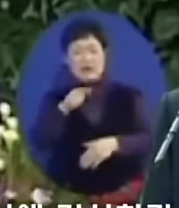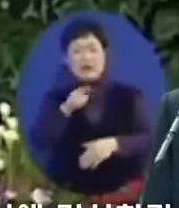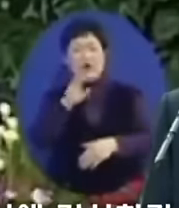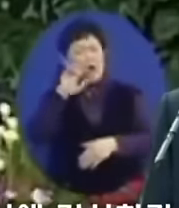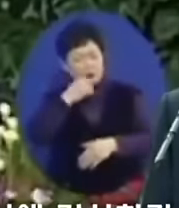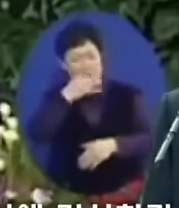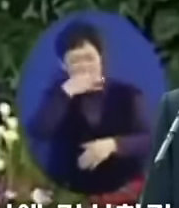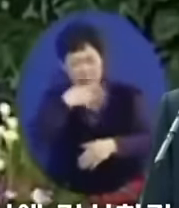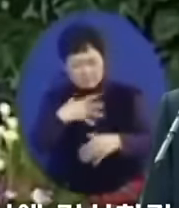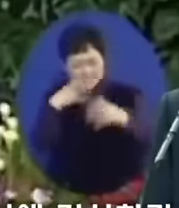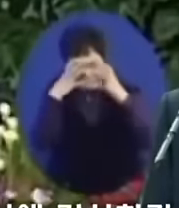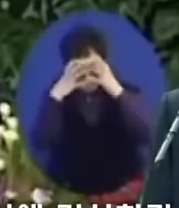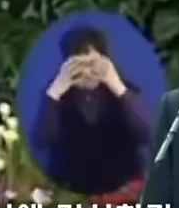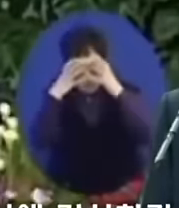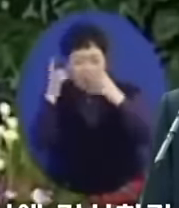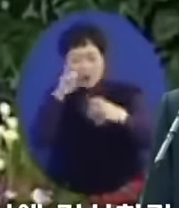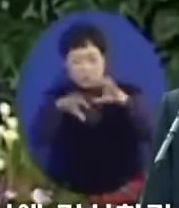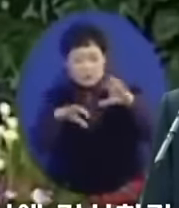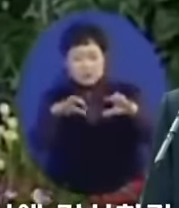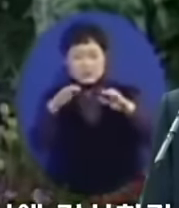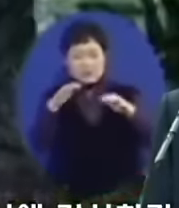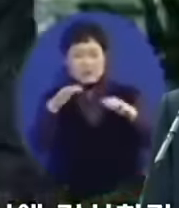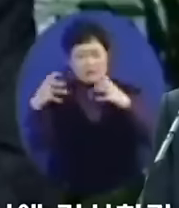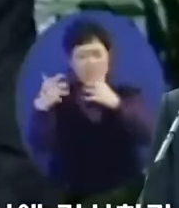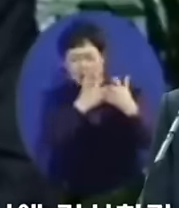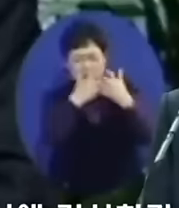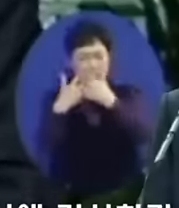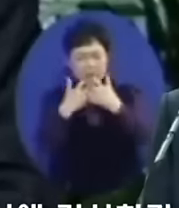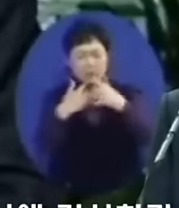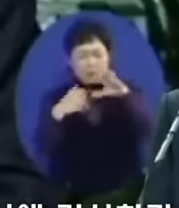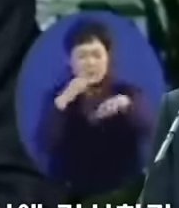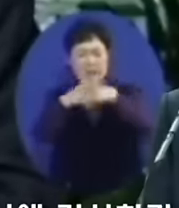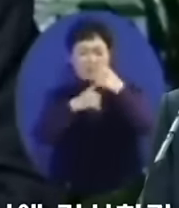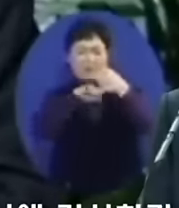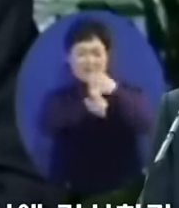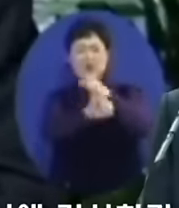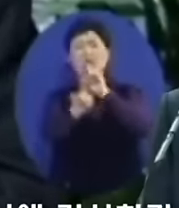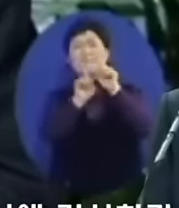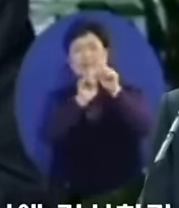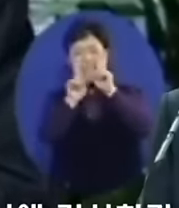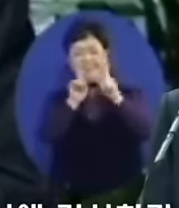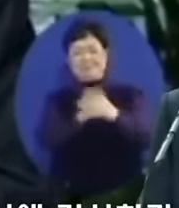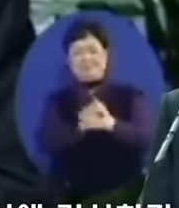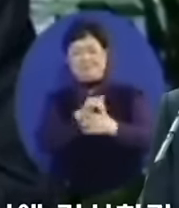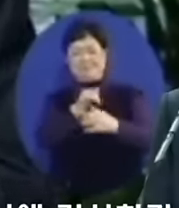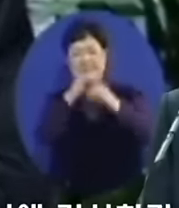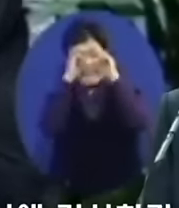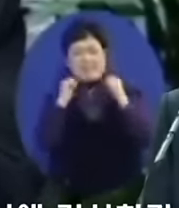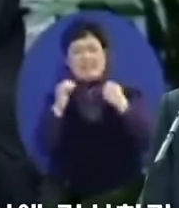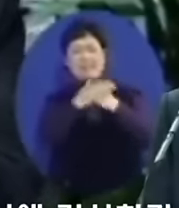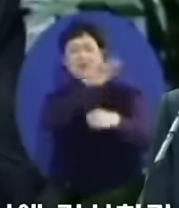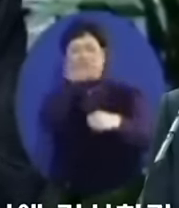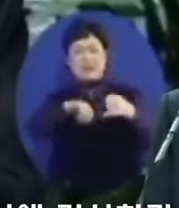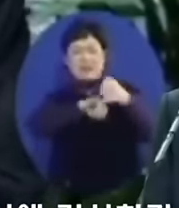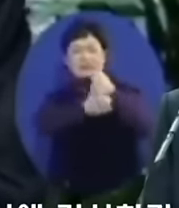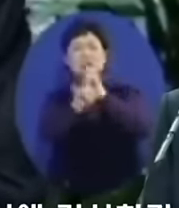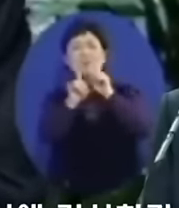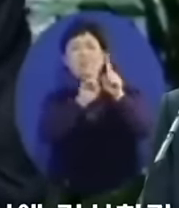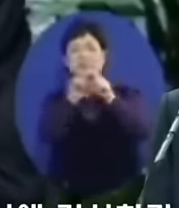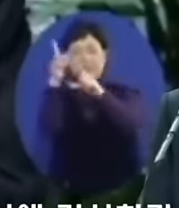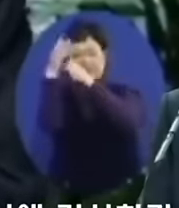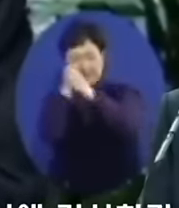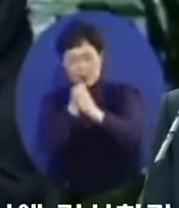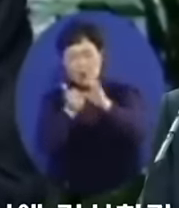고난과 괴로움만 어느 곳에나 봐도 꽉 들어찬 곳에 하나님의 약속의 말씀이 있기 때문에 우리는 그 약속의 말씀을